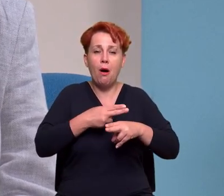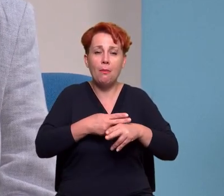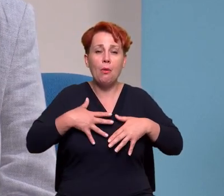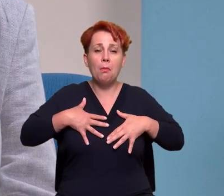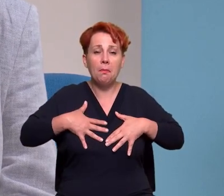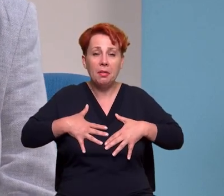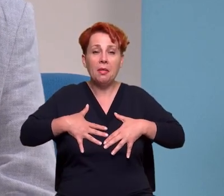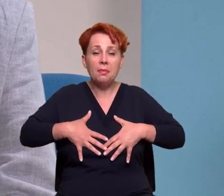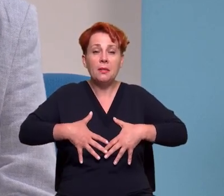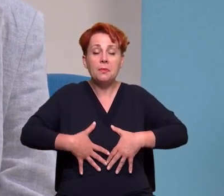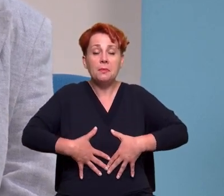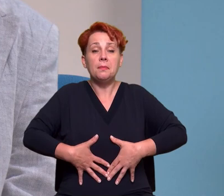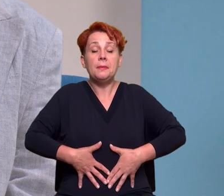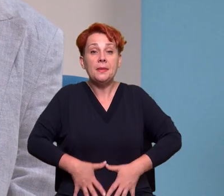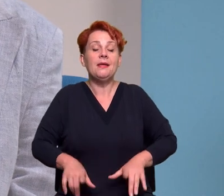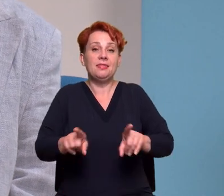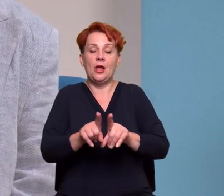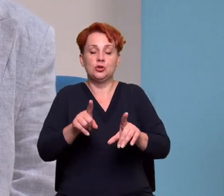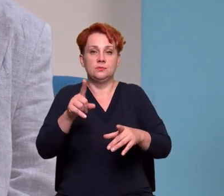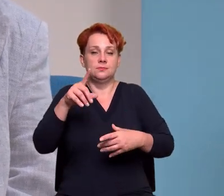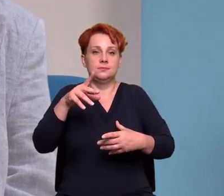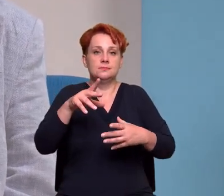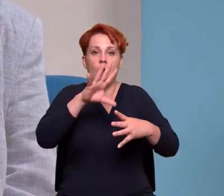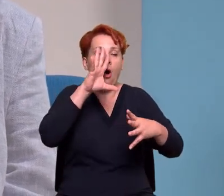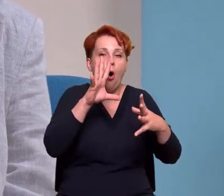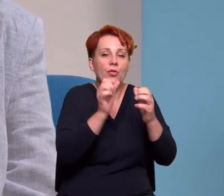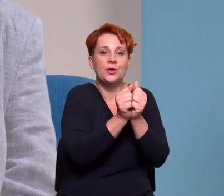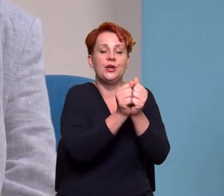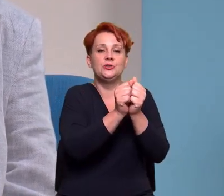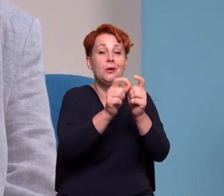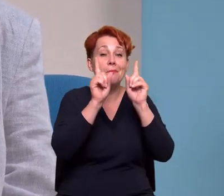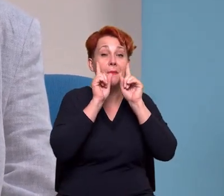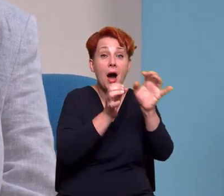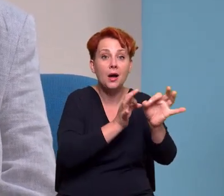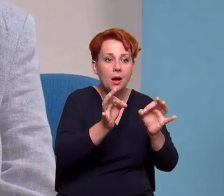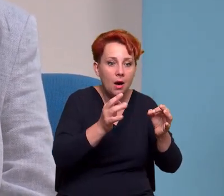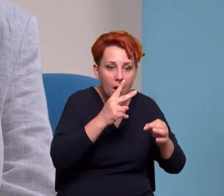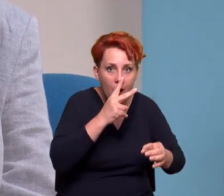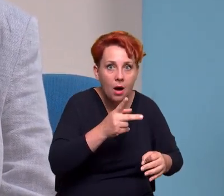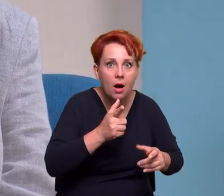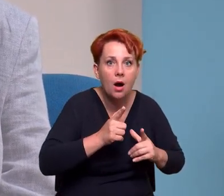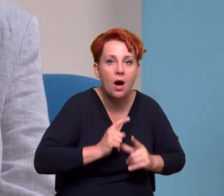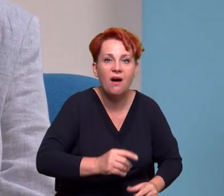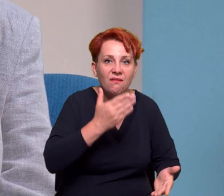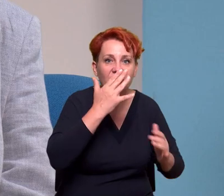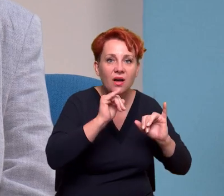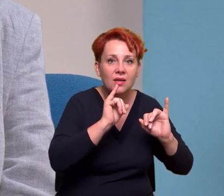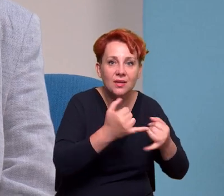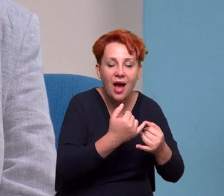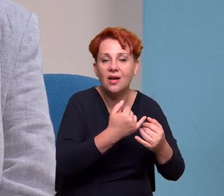i połączone z jednej strony z odkrywaniem prawdziwej historii, a z drugiej ze